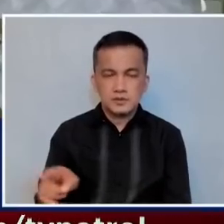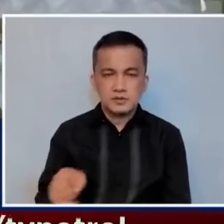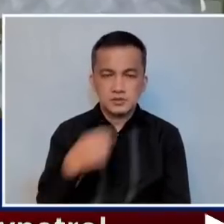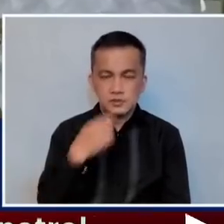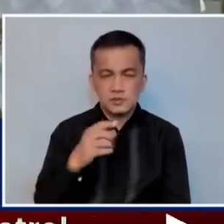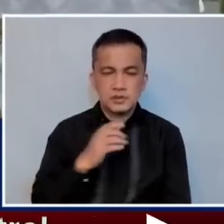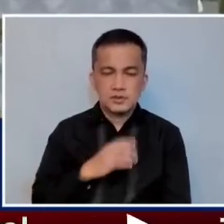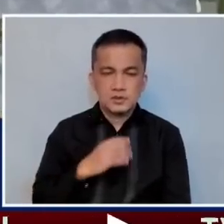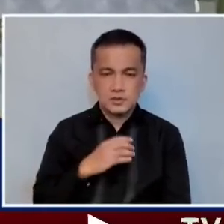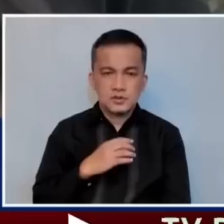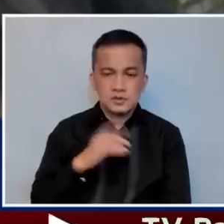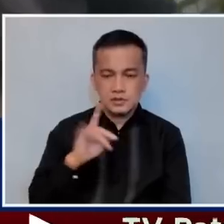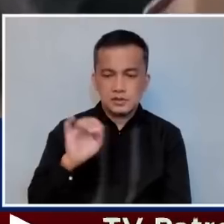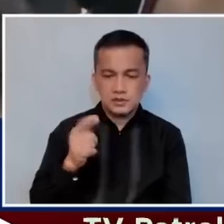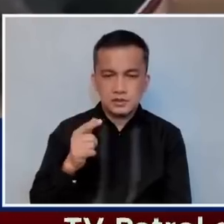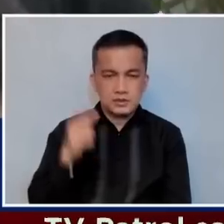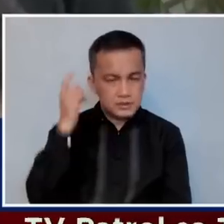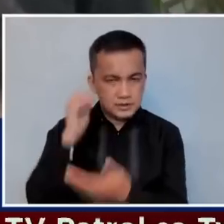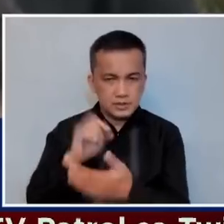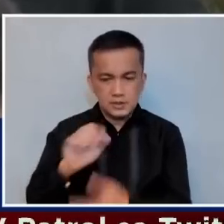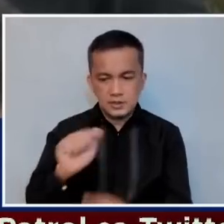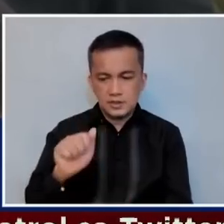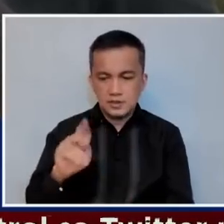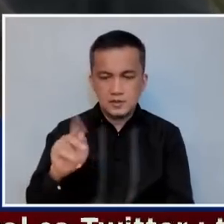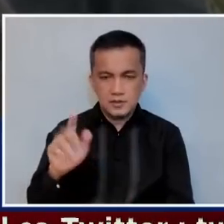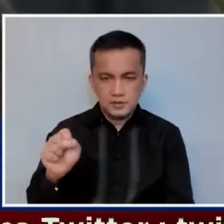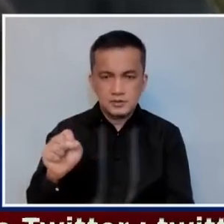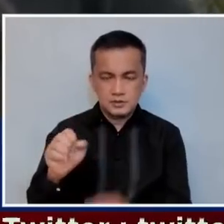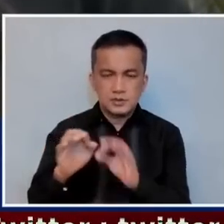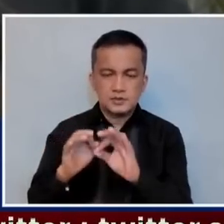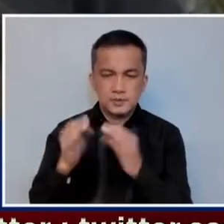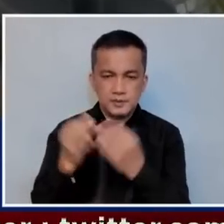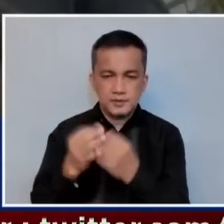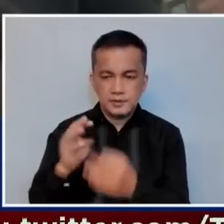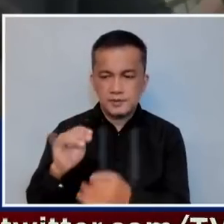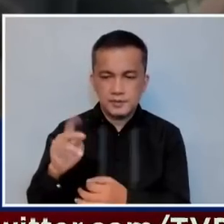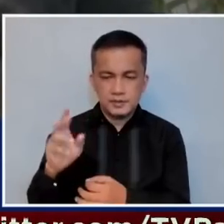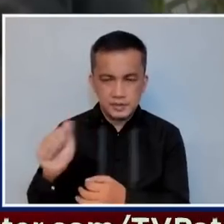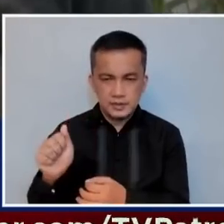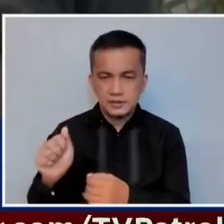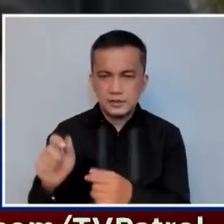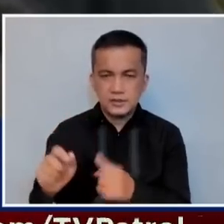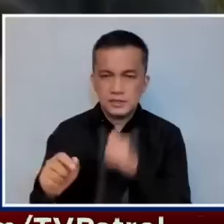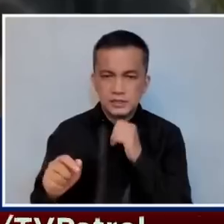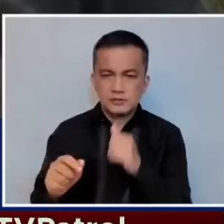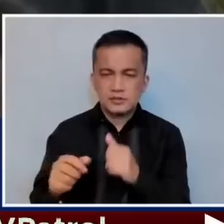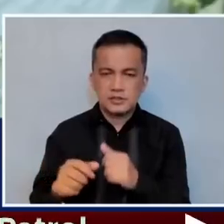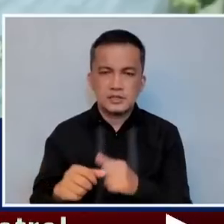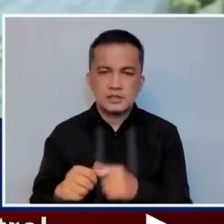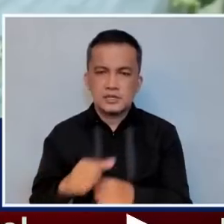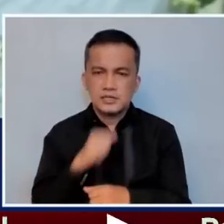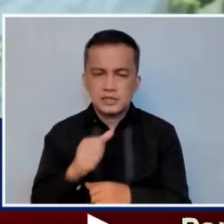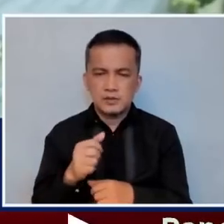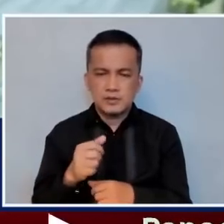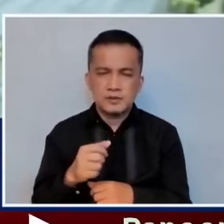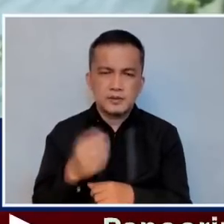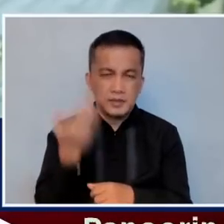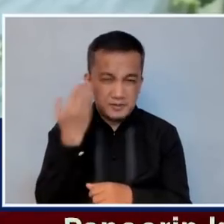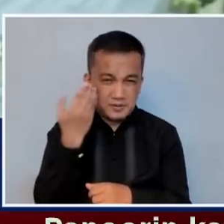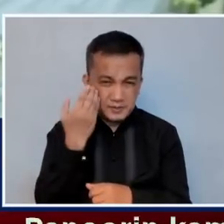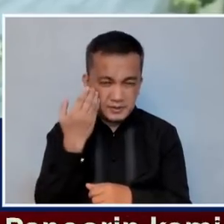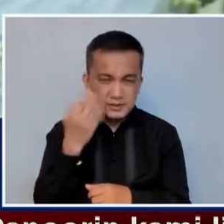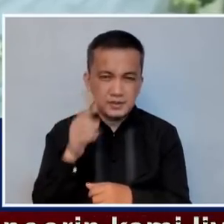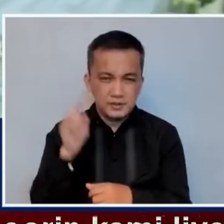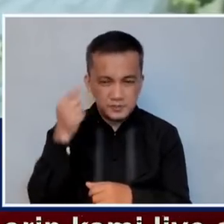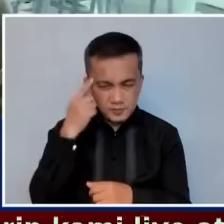DILG Secretary Benhur Abalos sa pamilya Mabasa. Hindi aniya magbubulag-bulagan ang pamahalaan sa mga ganitong uri